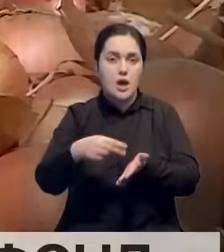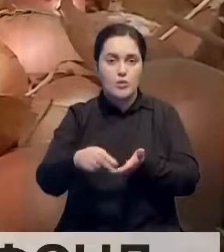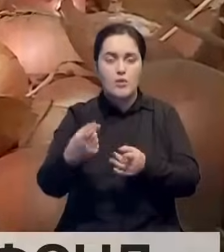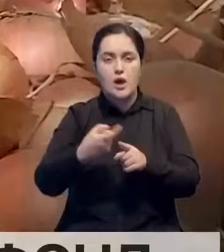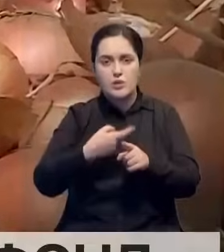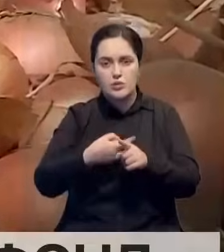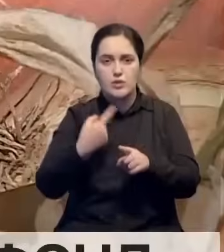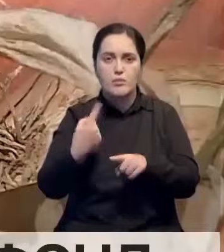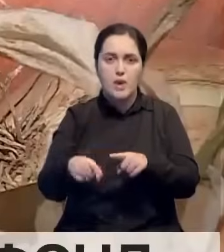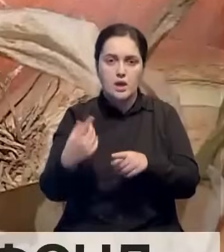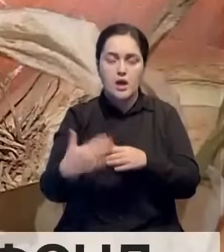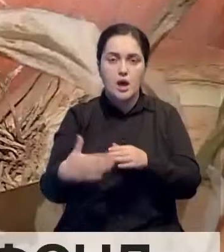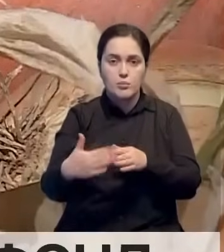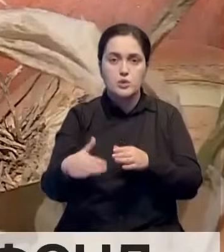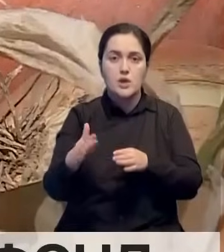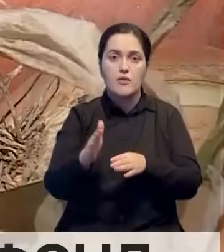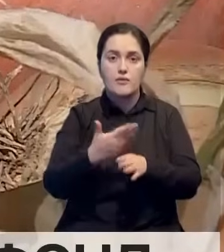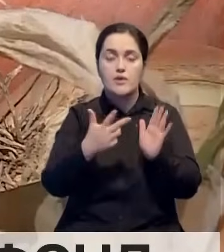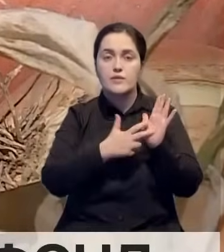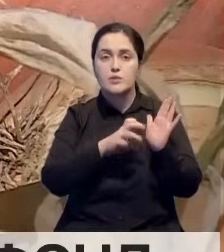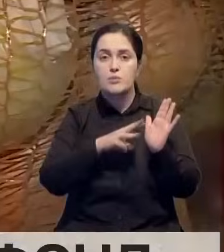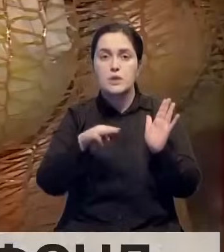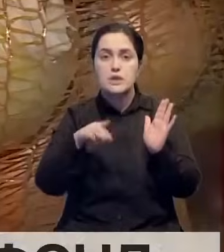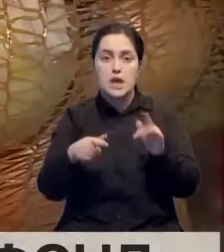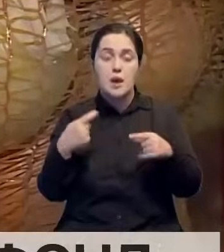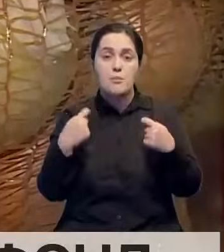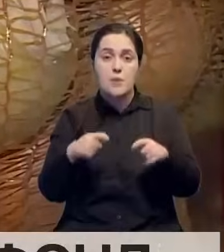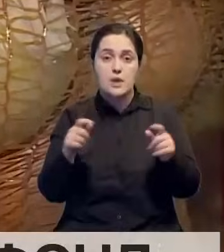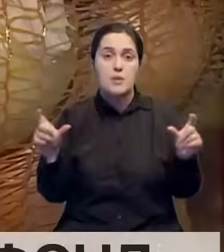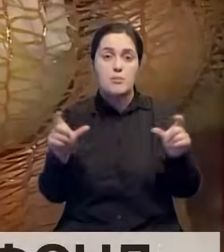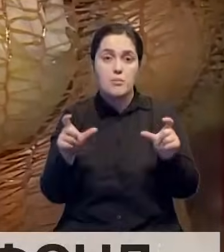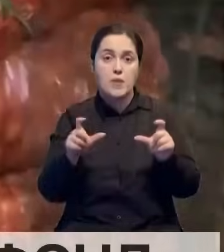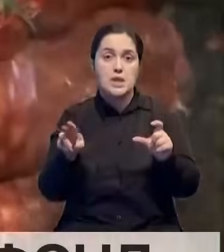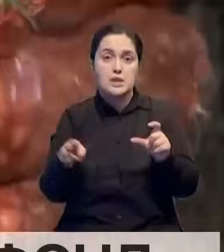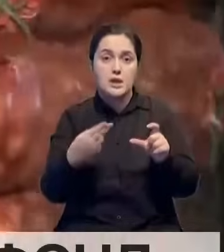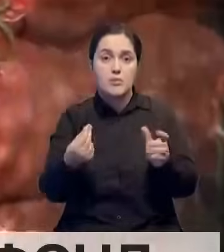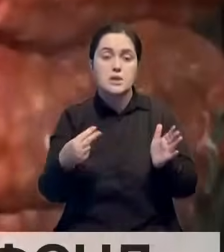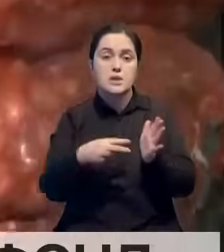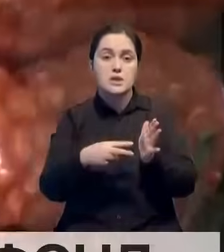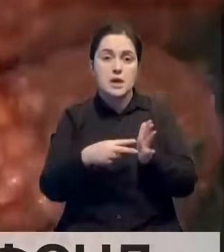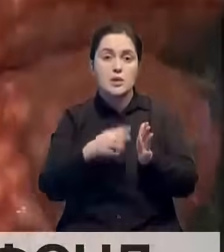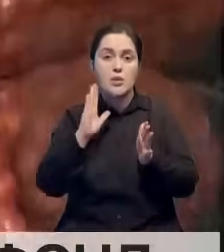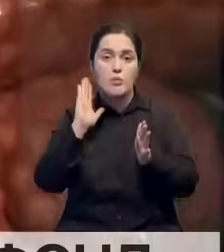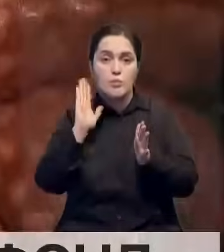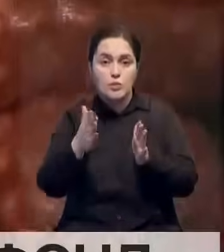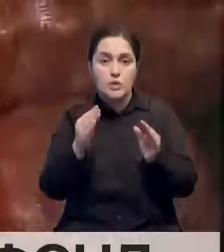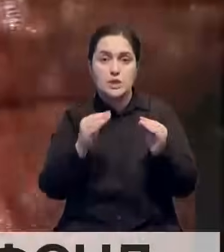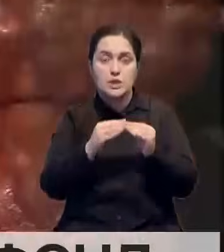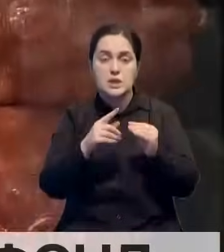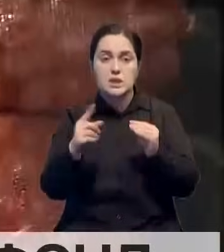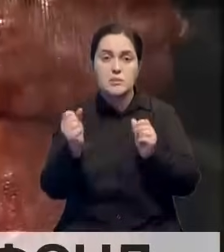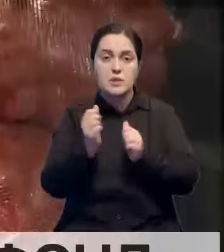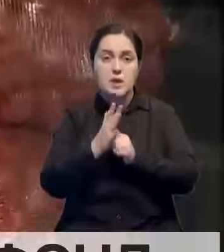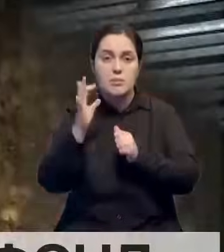закуп овощей выделили 800 миллионов тенге. Продавать их в социальных магазинах начнут в декабре. Цены, по словам специалистов, будут